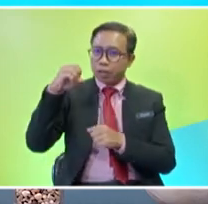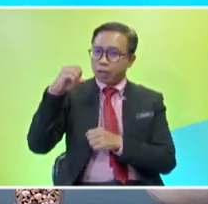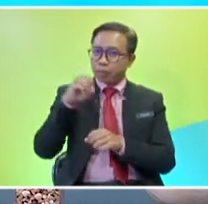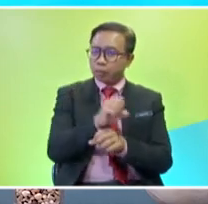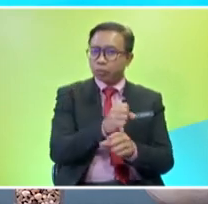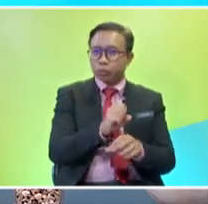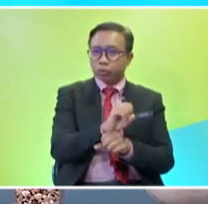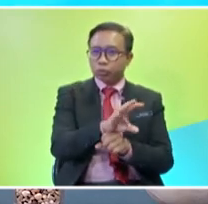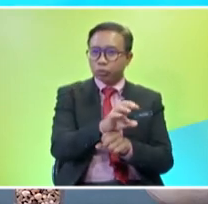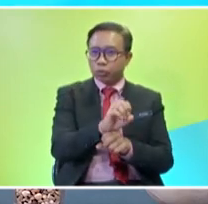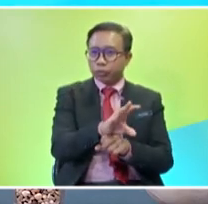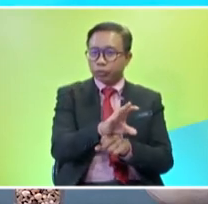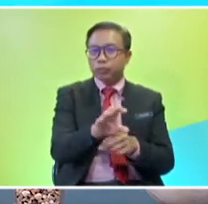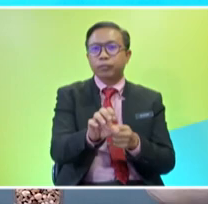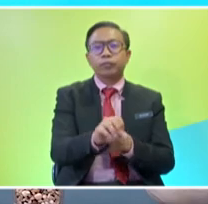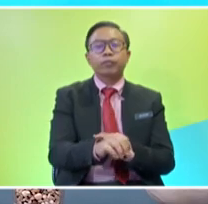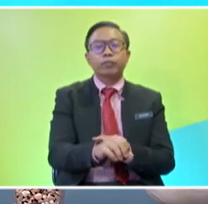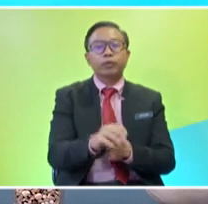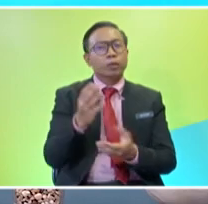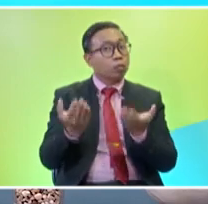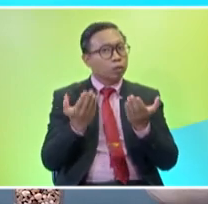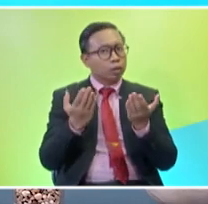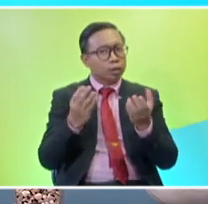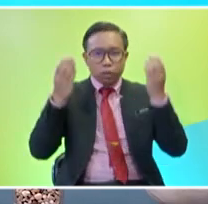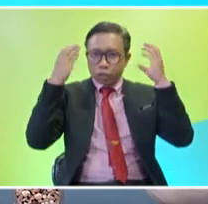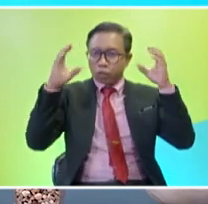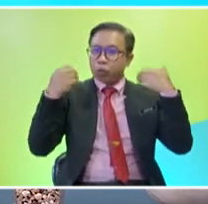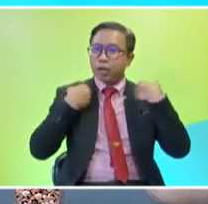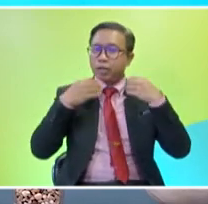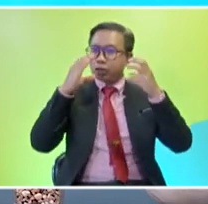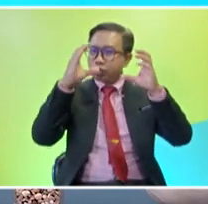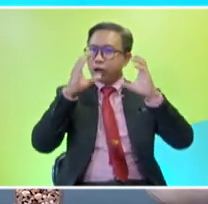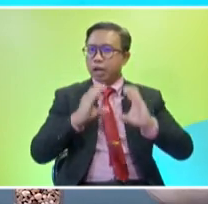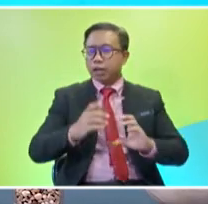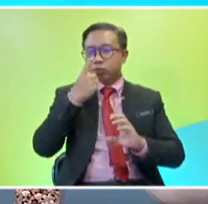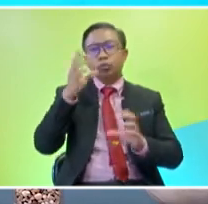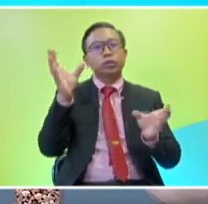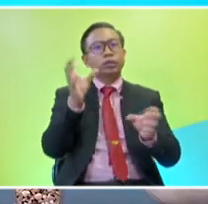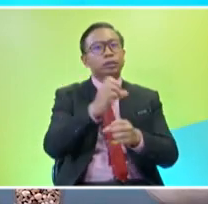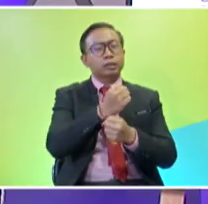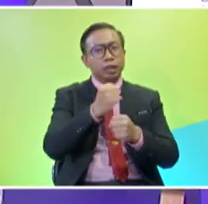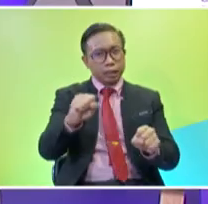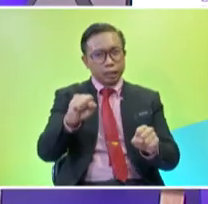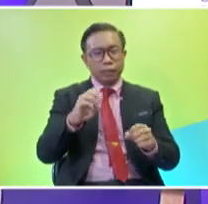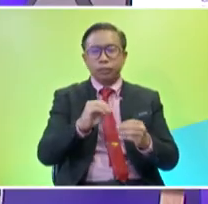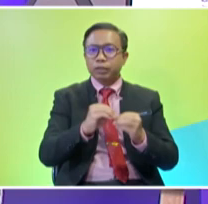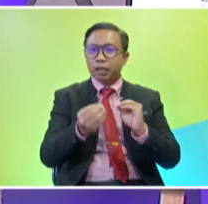tak boleh itu mungkin saya yang bagi masa lalu tersebut